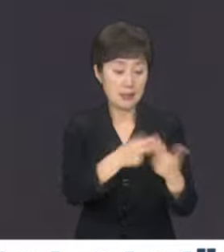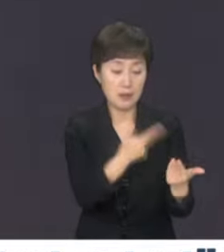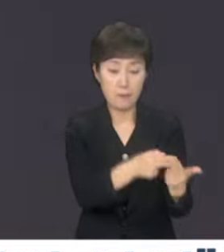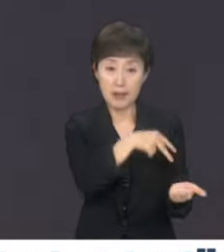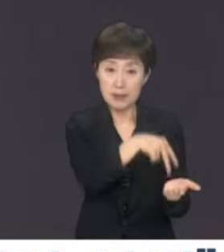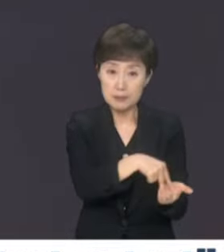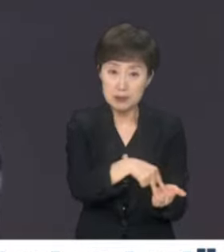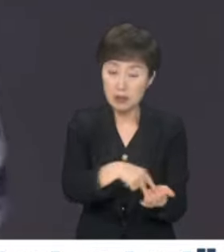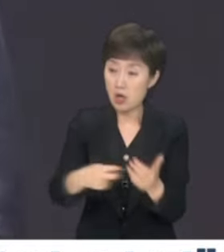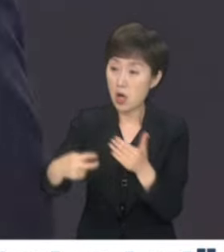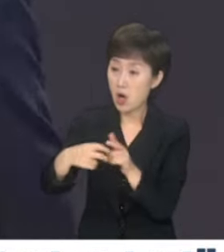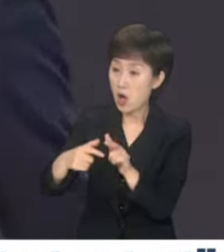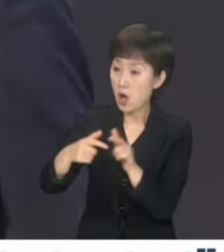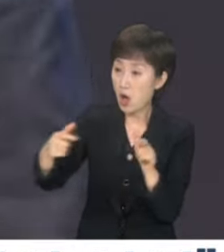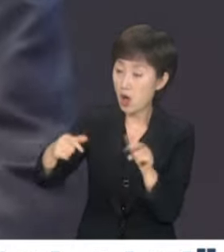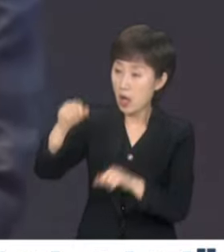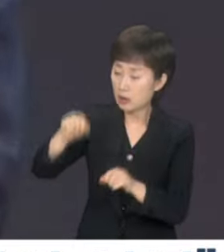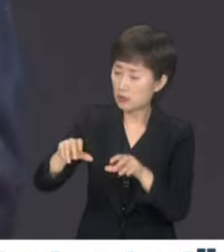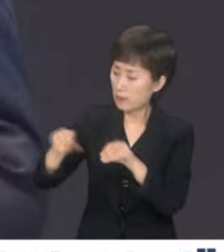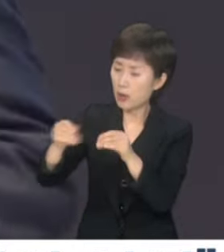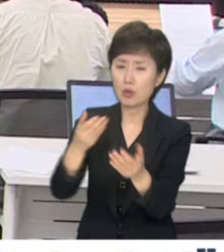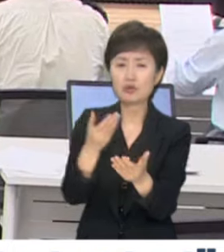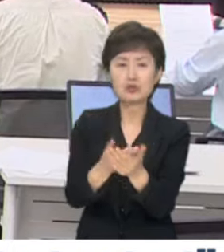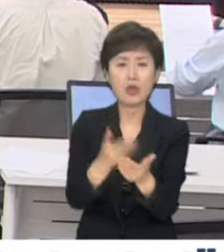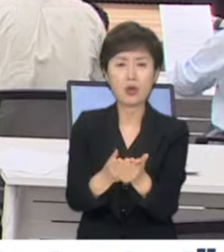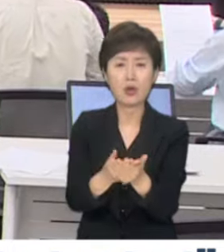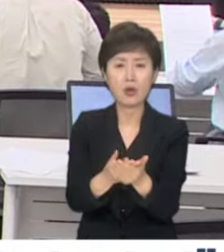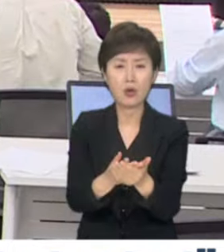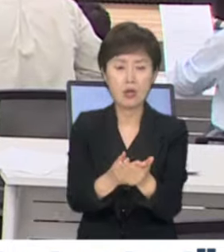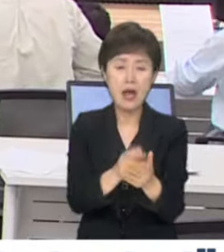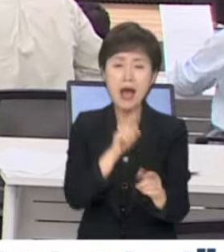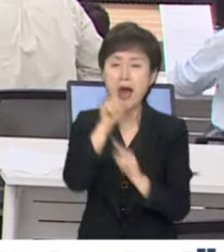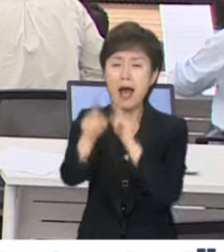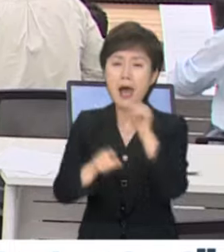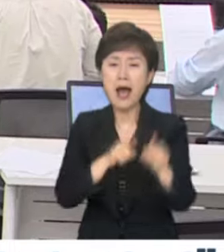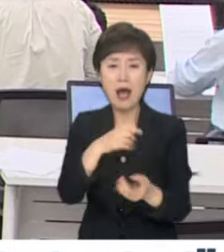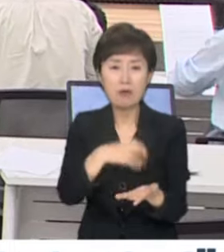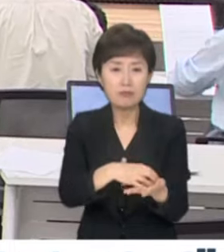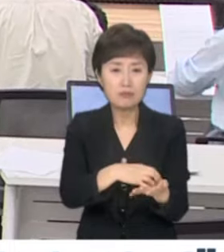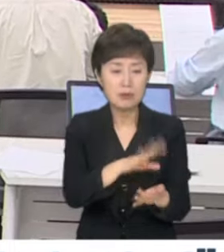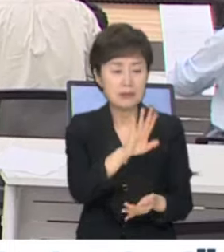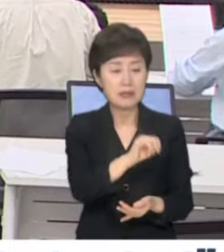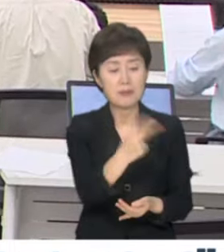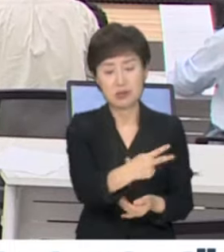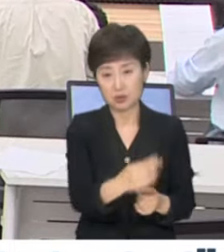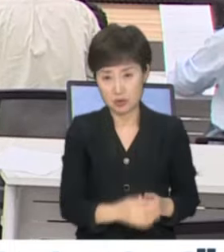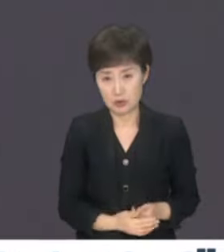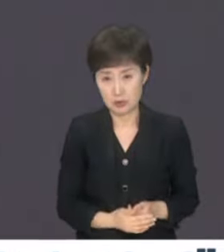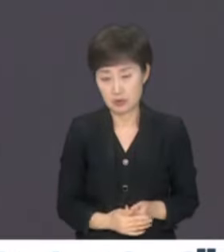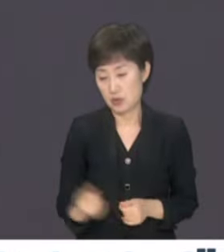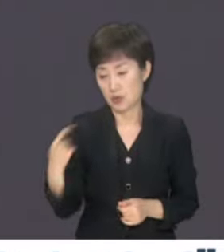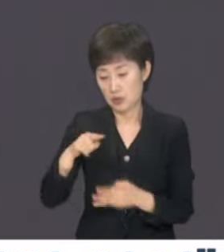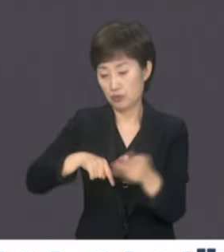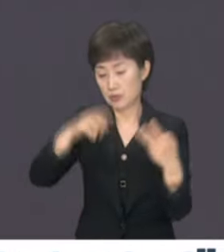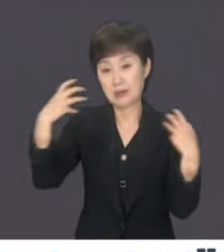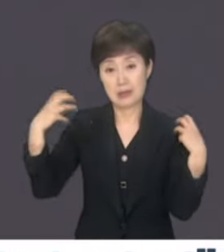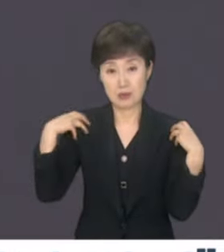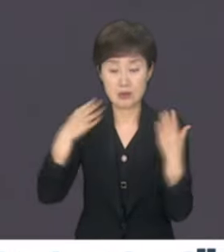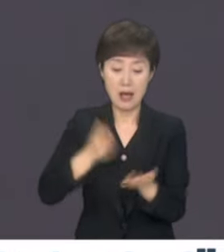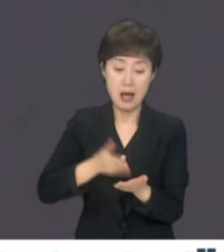대한의사협회는 의대 증원 집행을 정지해달라며 4만 2천여 명의 탄원서를 제출했습니다. 어제 윤석열